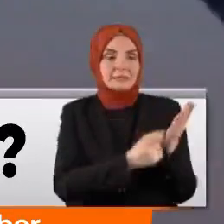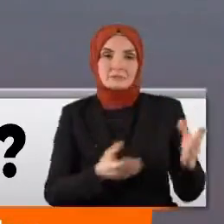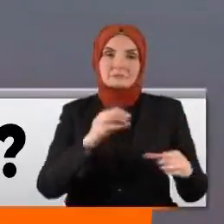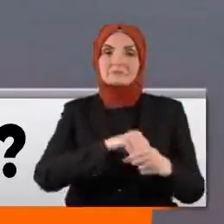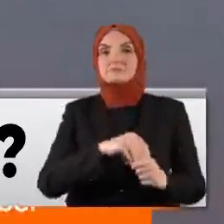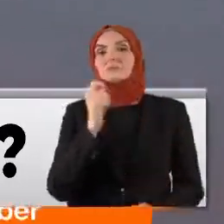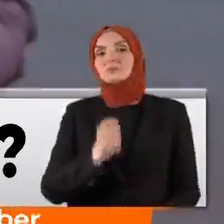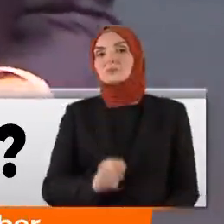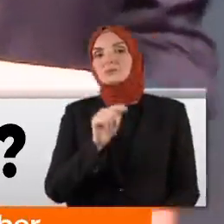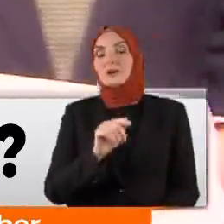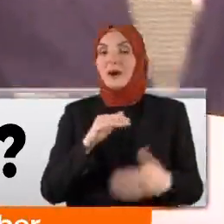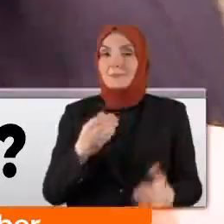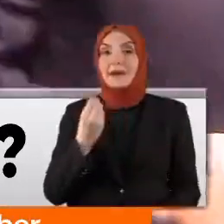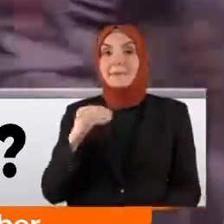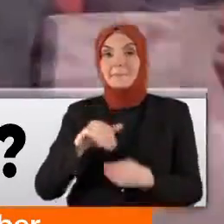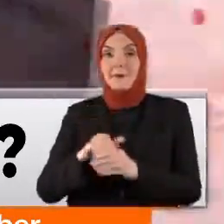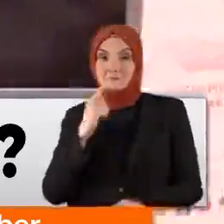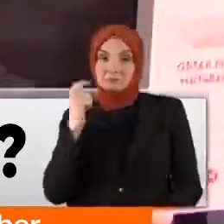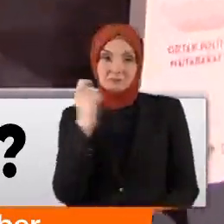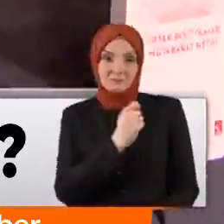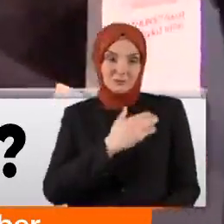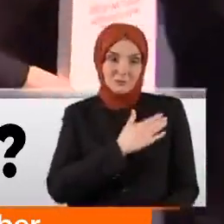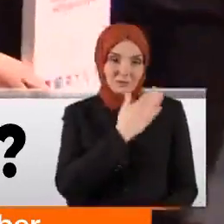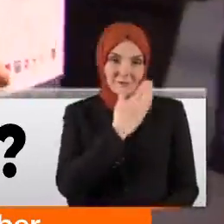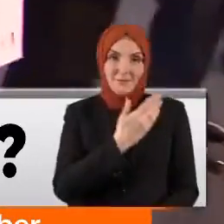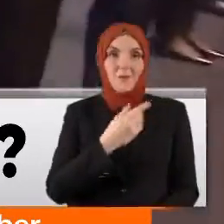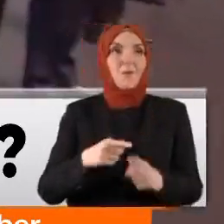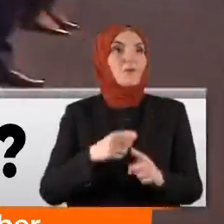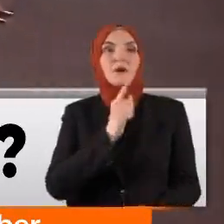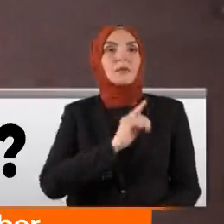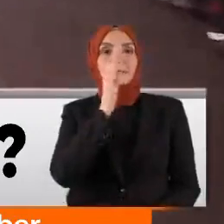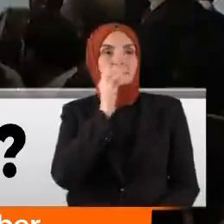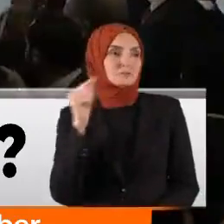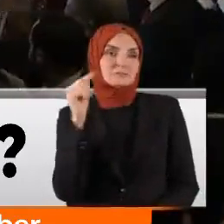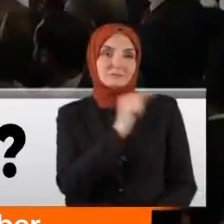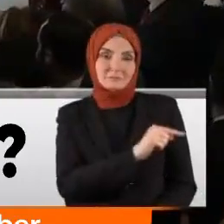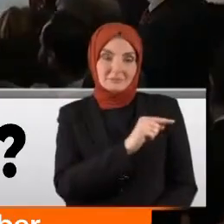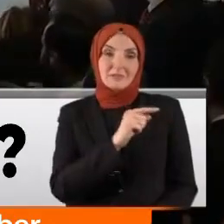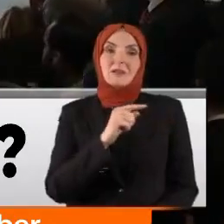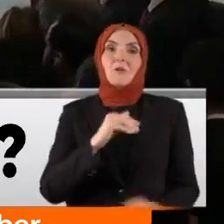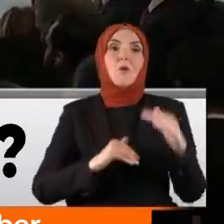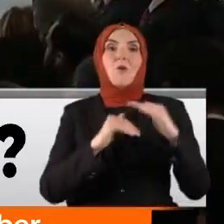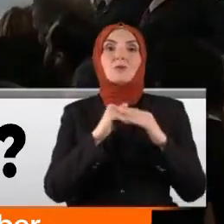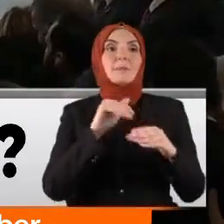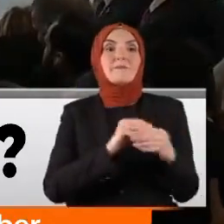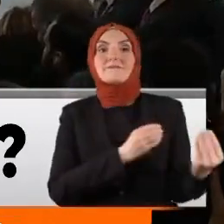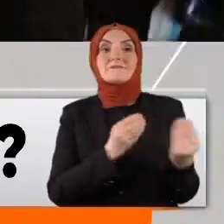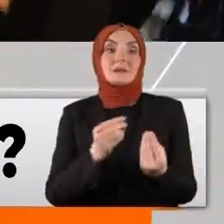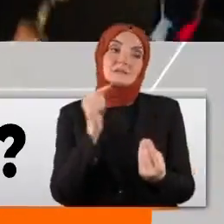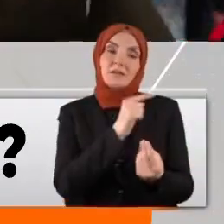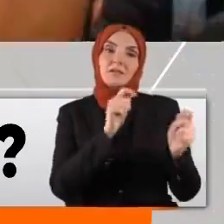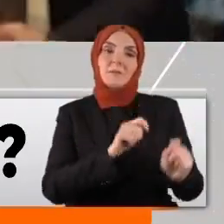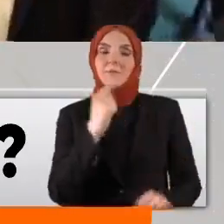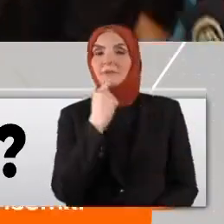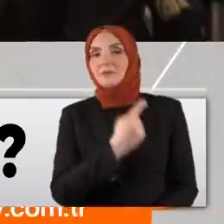aday sizden çıktı, bu nedenle sorumluluk sizde diyerek kontenjan yükünü CHP'nin yüklenmesini istiyor. İyi Parti'nin